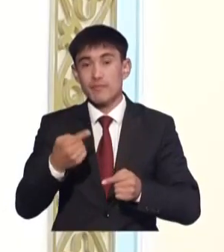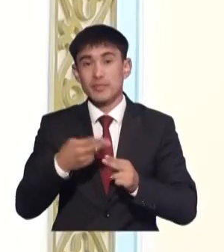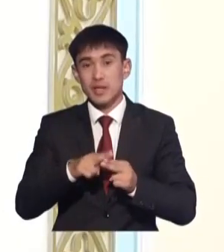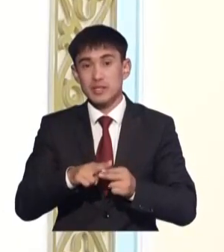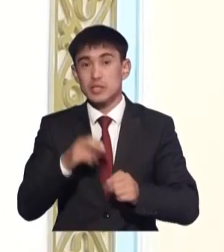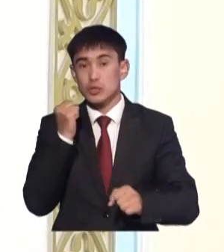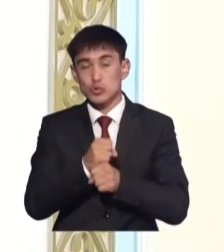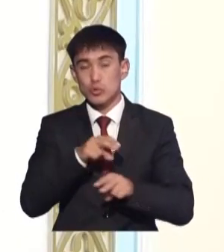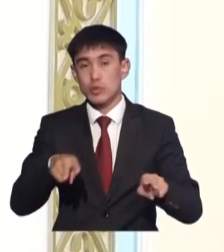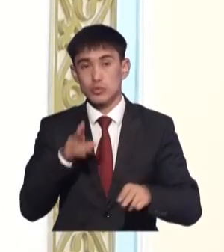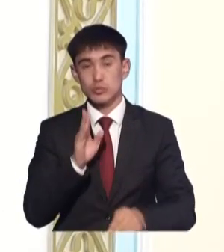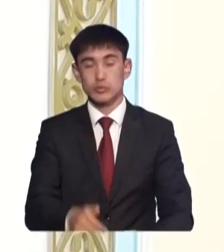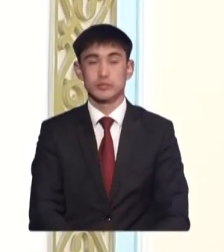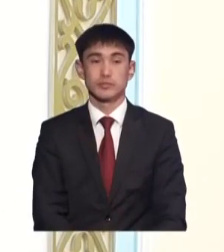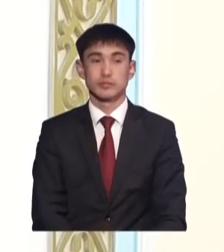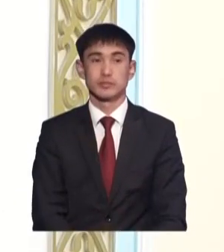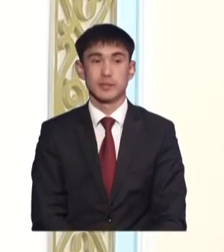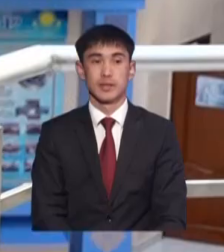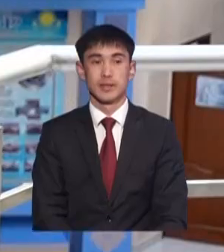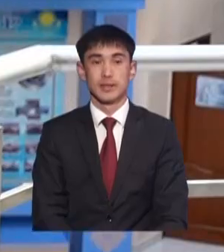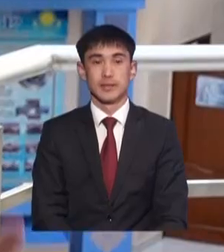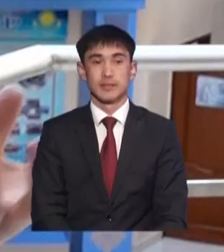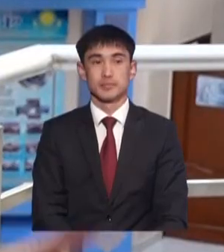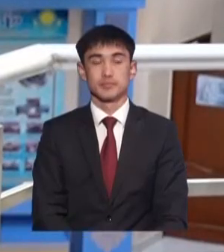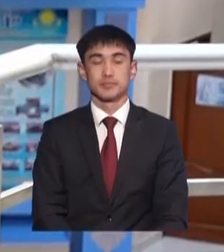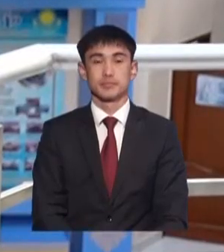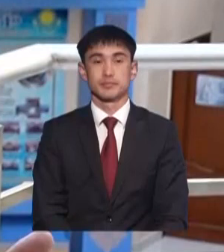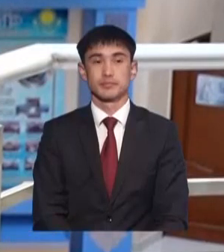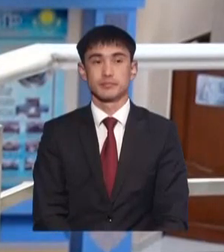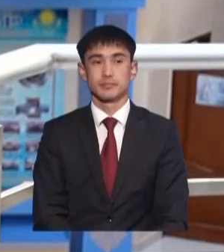ним находится под строгим контролем.